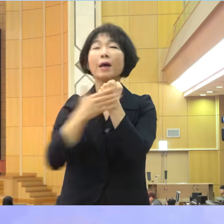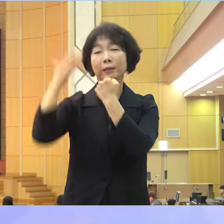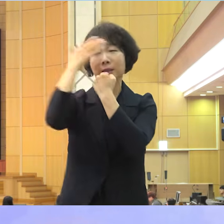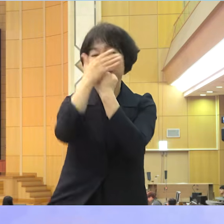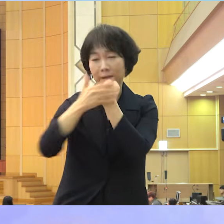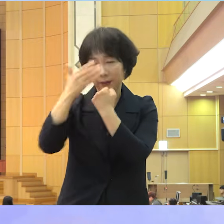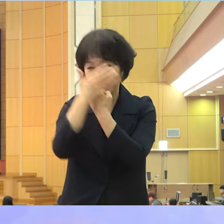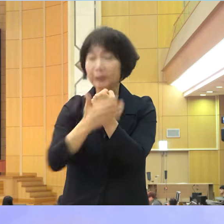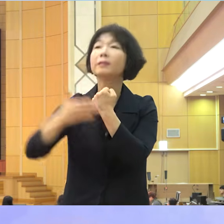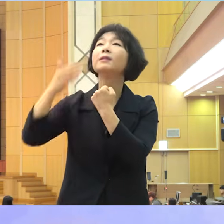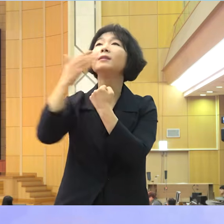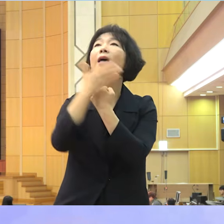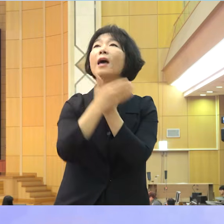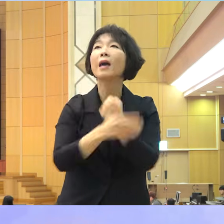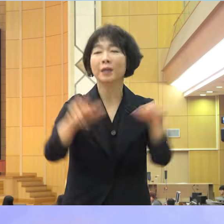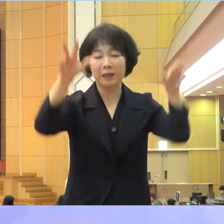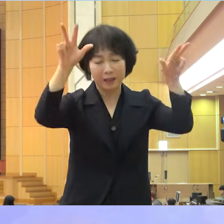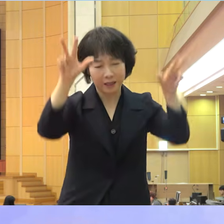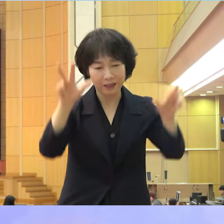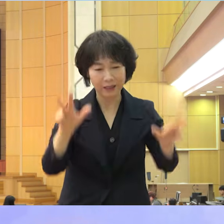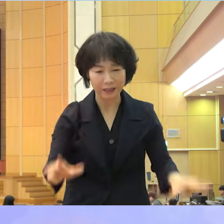주의 은혜